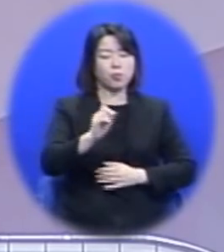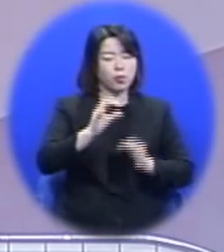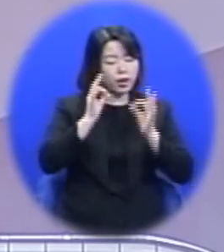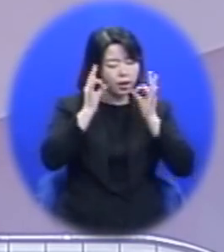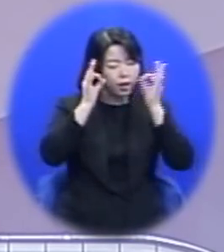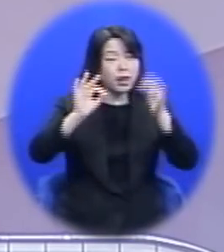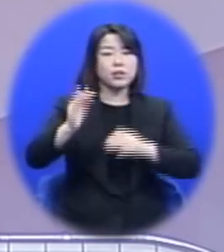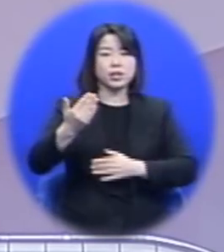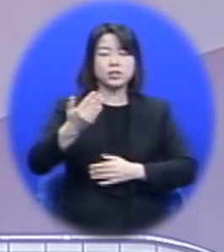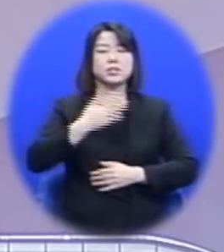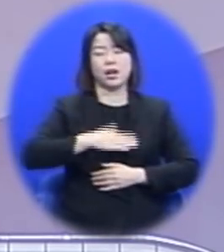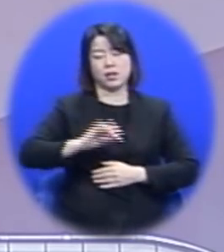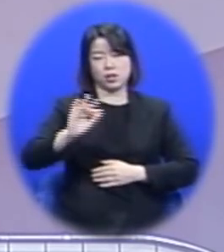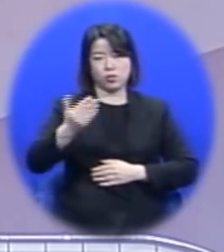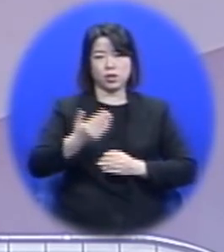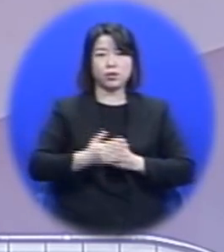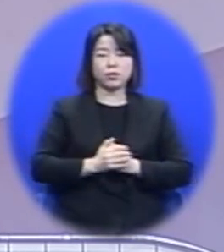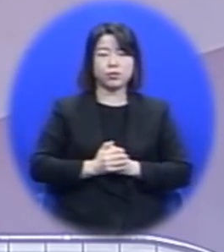알게